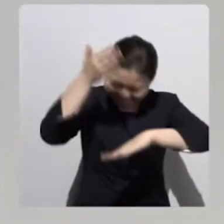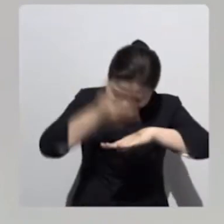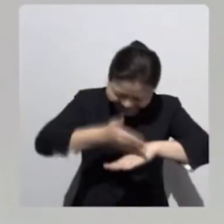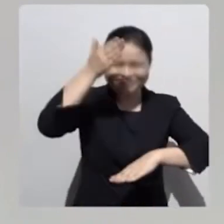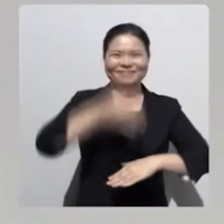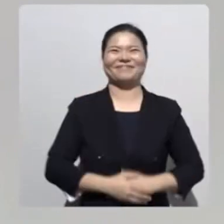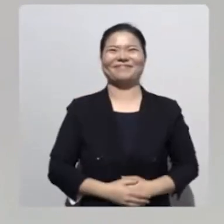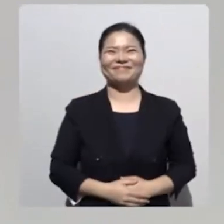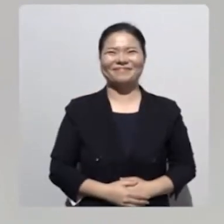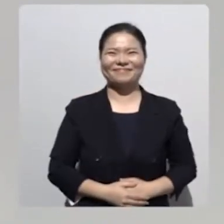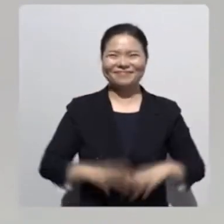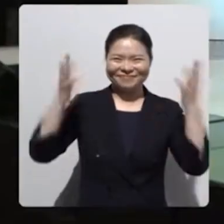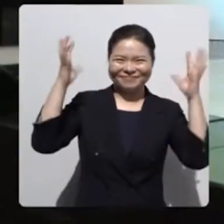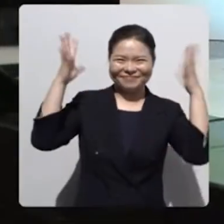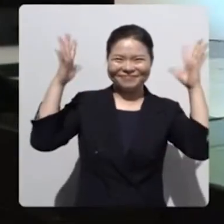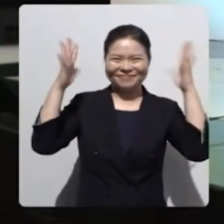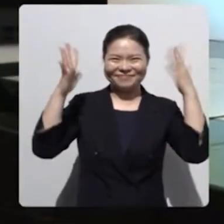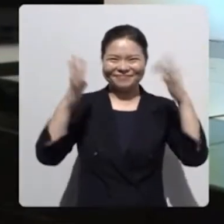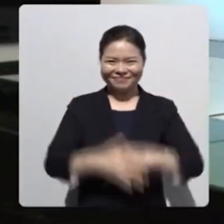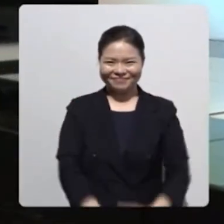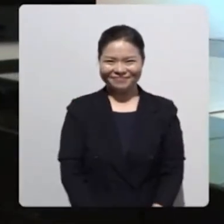감사합니다.